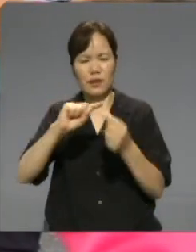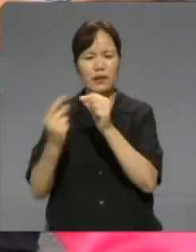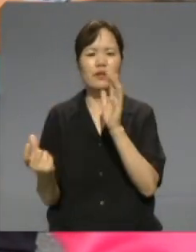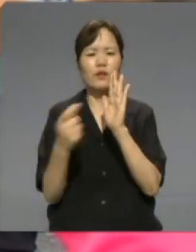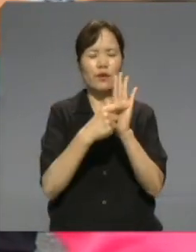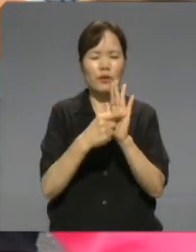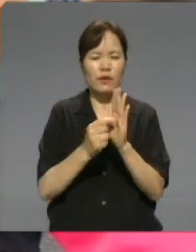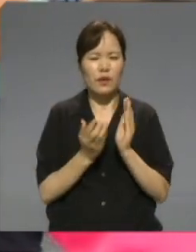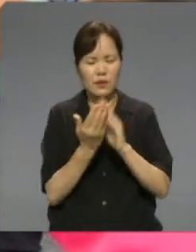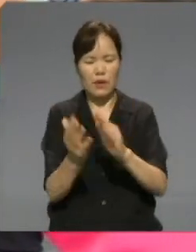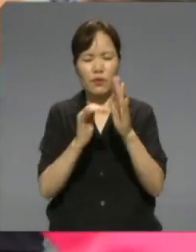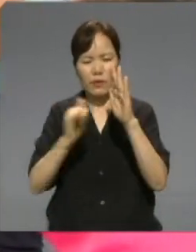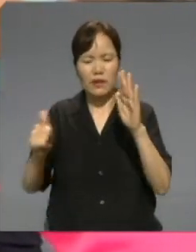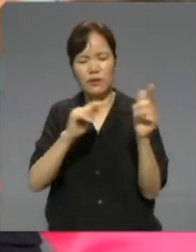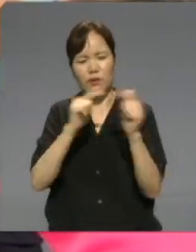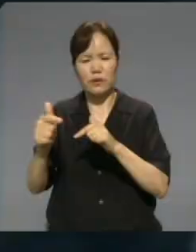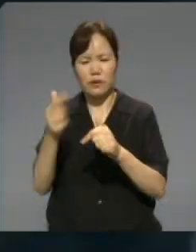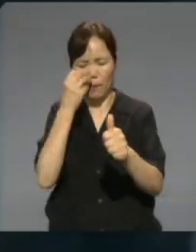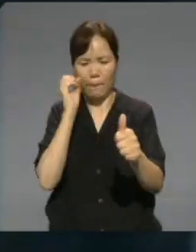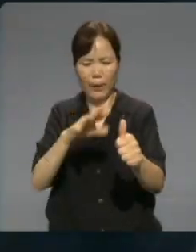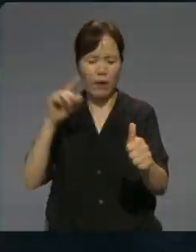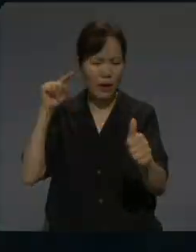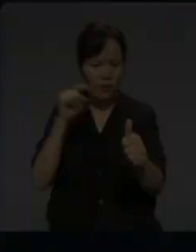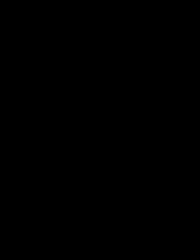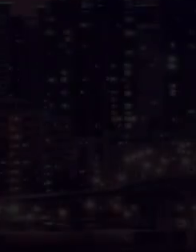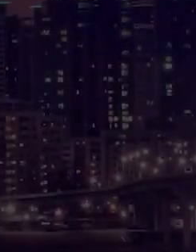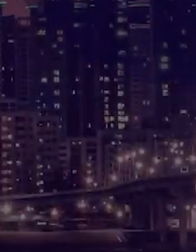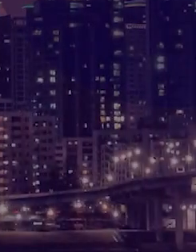유가족들을 모욕한 혐의로 기소됐습니다